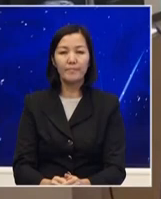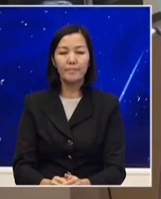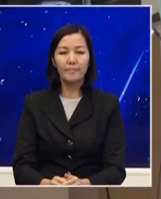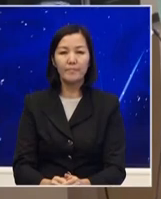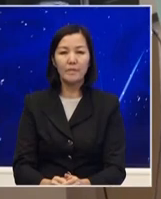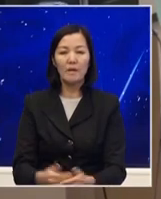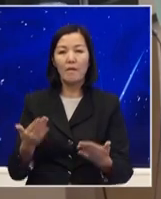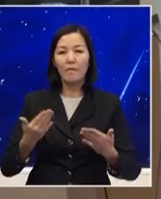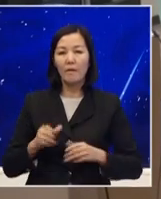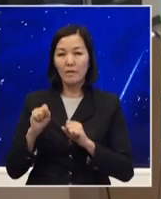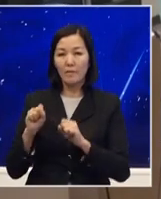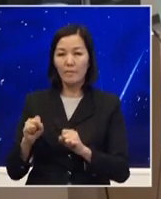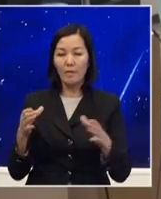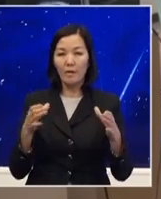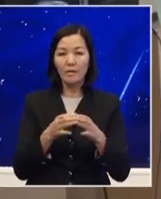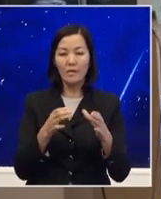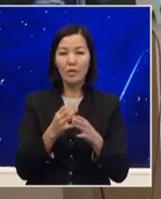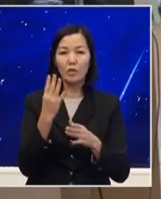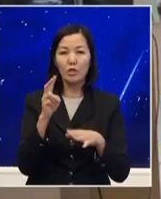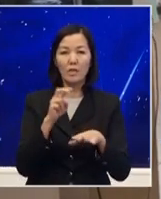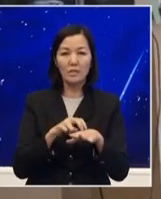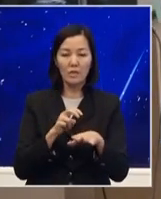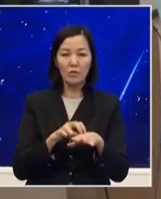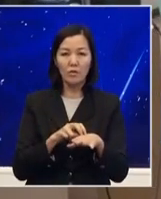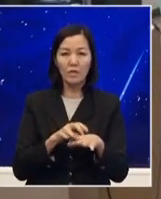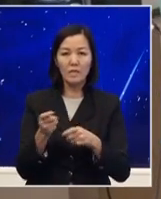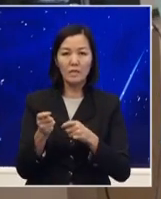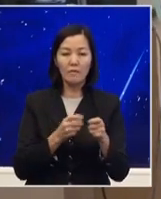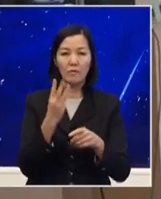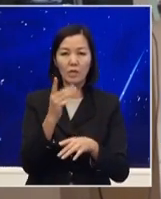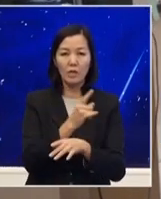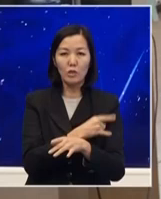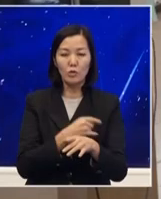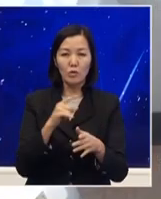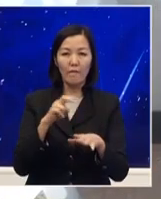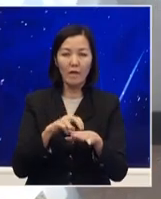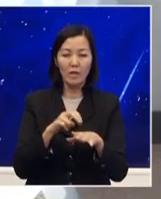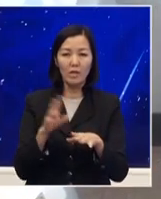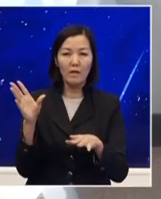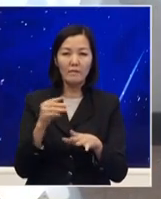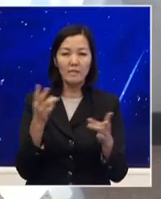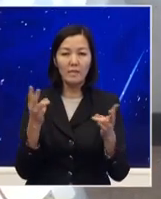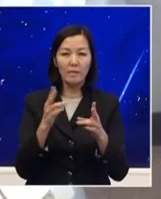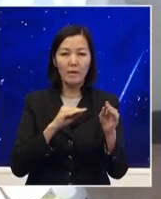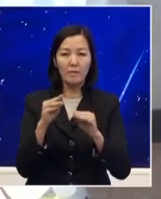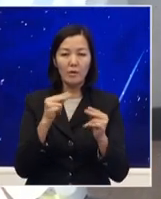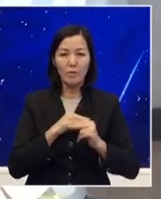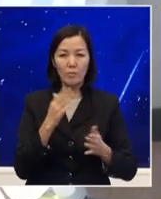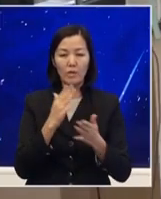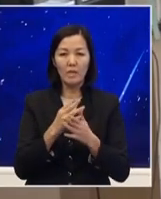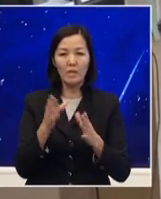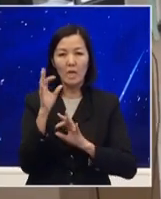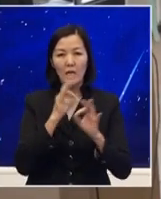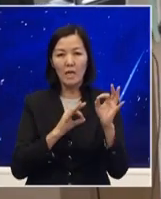В реанимационном отделении работает 4 сотрудника, заведующий и 3 дежурных врача. У нас есть все необходимое для работы –